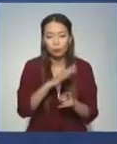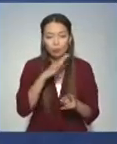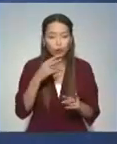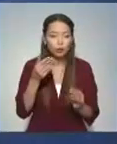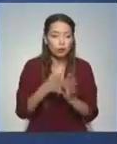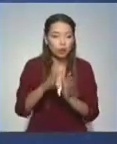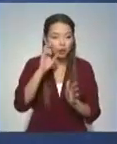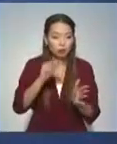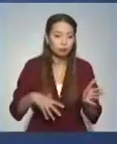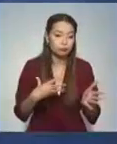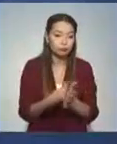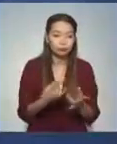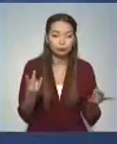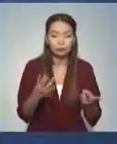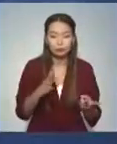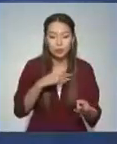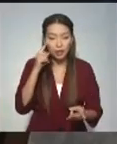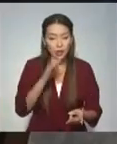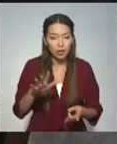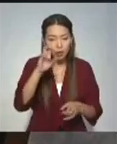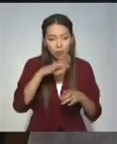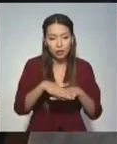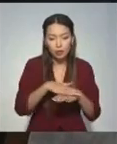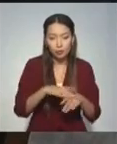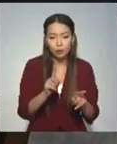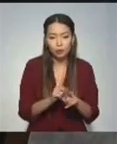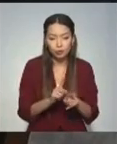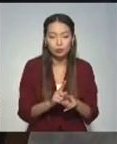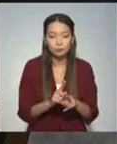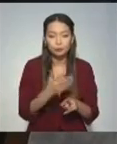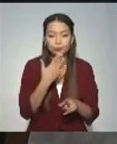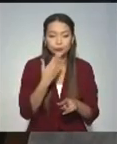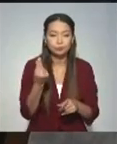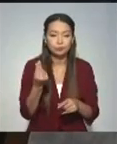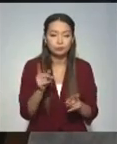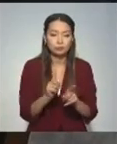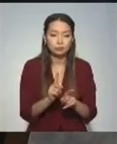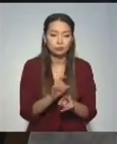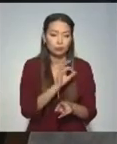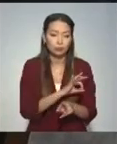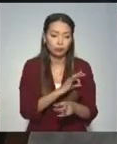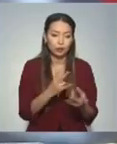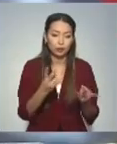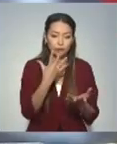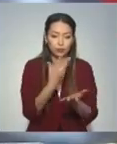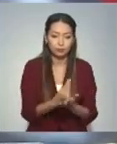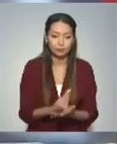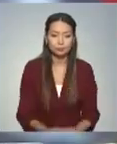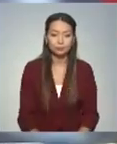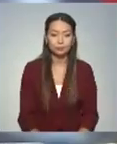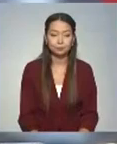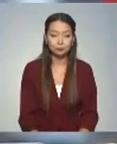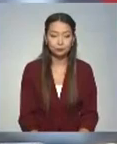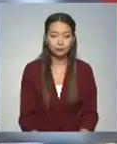шығынды өтеуге шақырды. Азия елдерінде өзара есеп айырысуда ұлттық валюталарды пайдалануды ұсынды. Многие наши